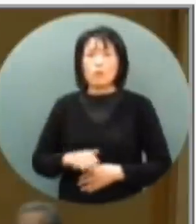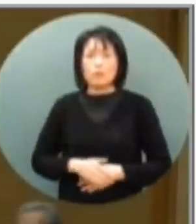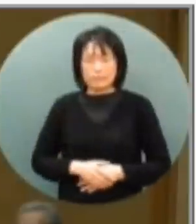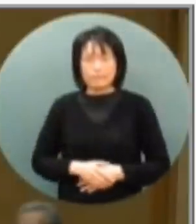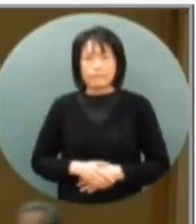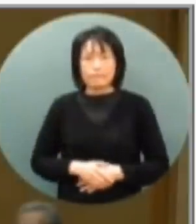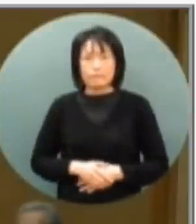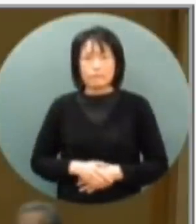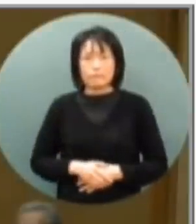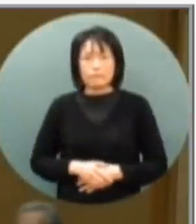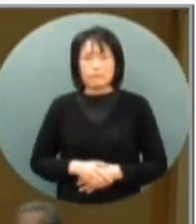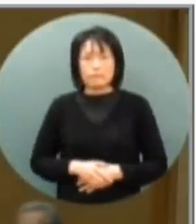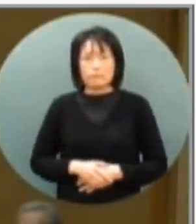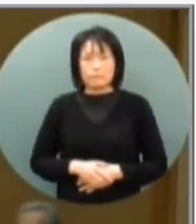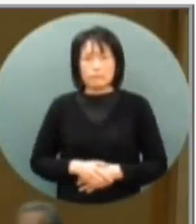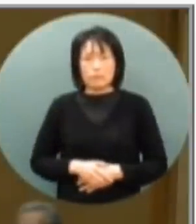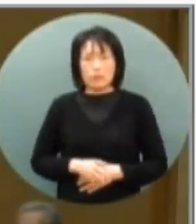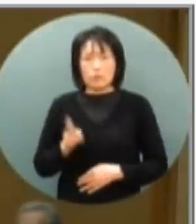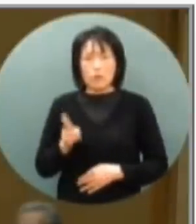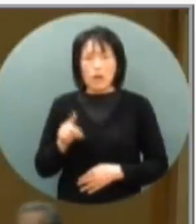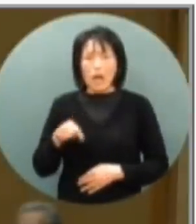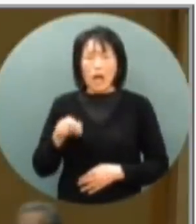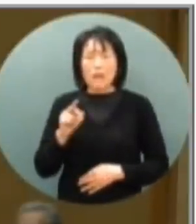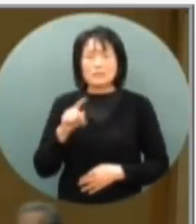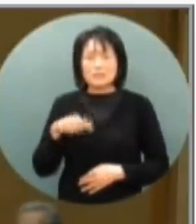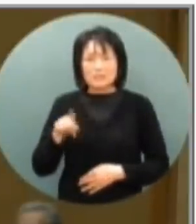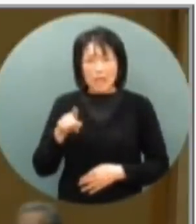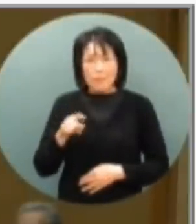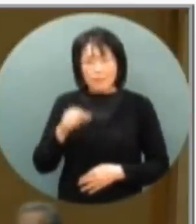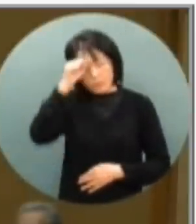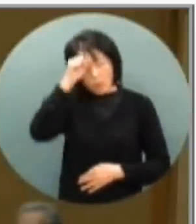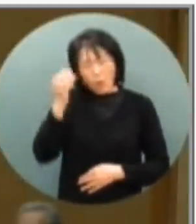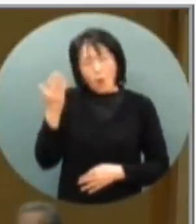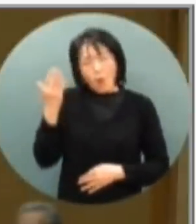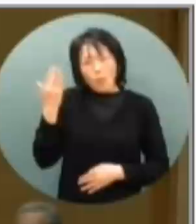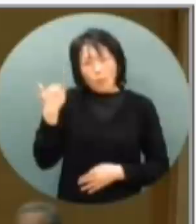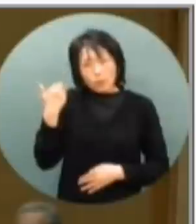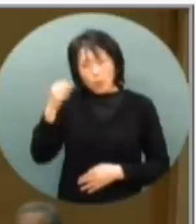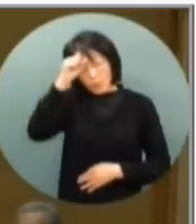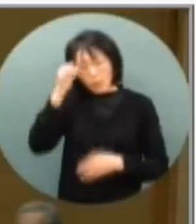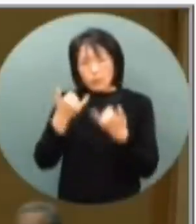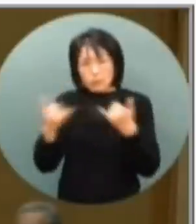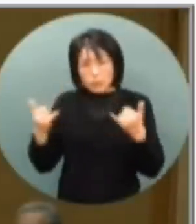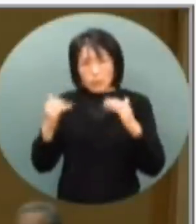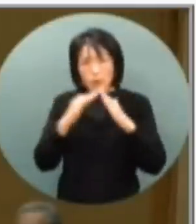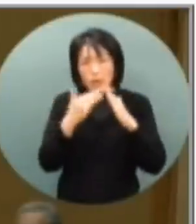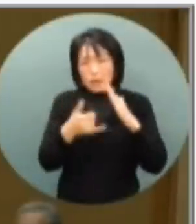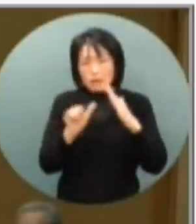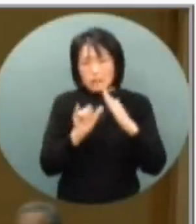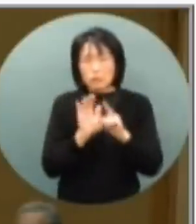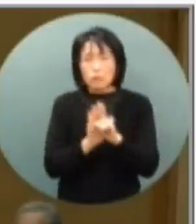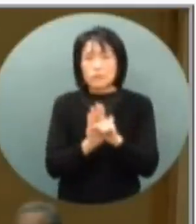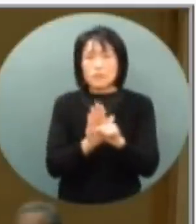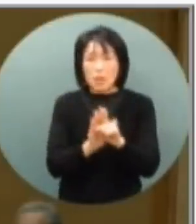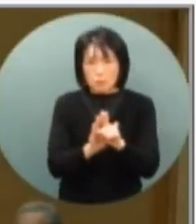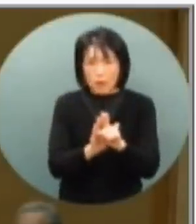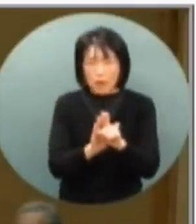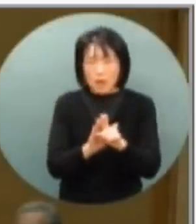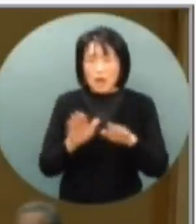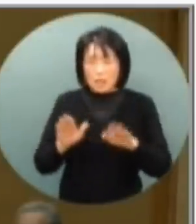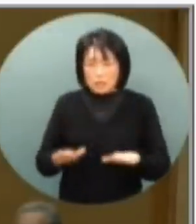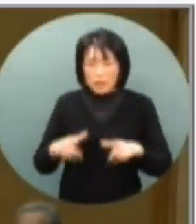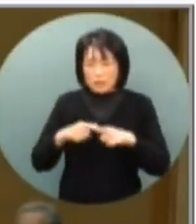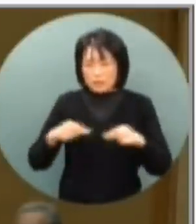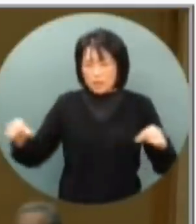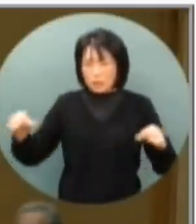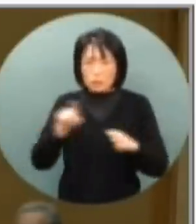のハンセン病元患者あるいは家族の支援については今全国に先駆けた取り